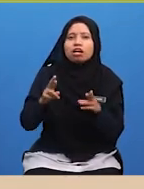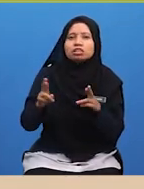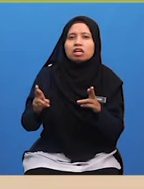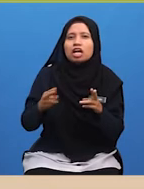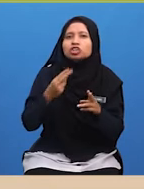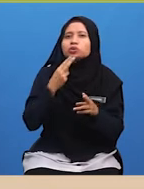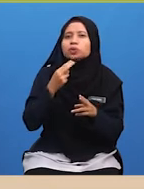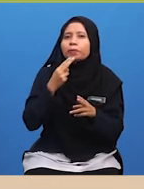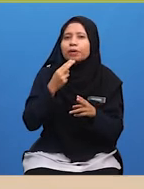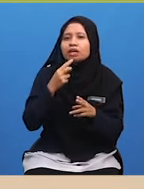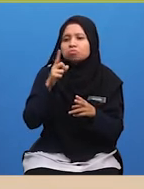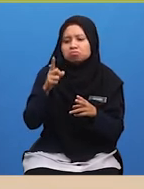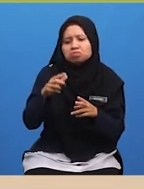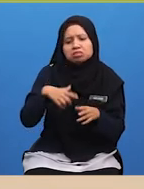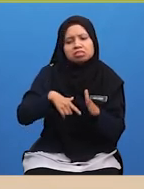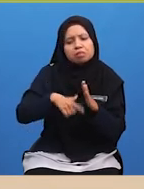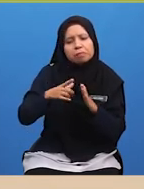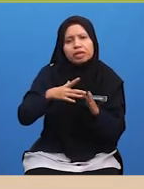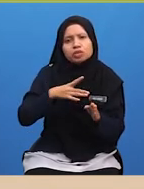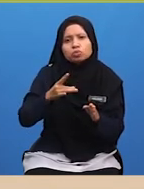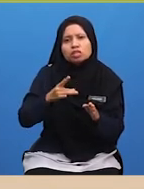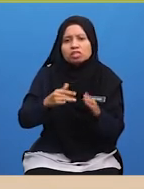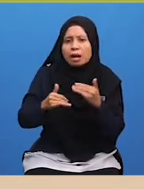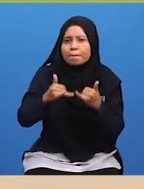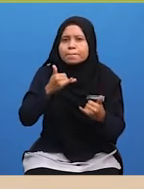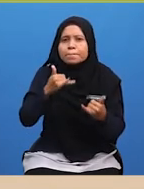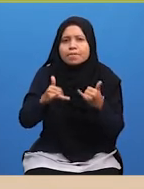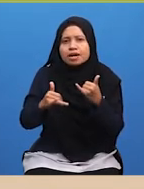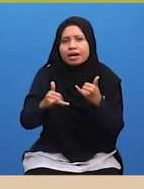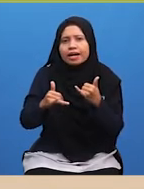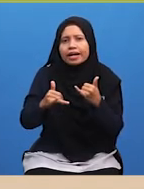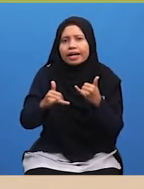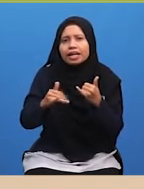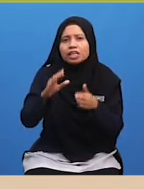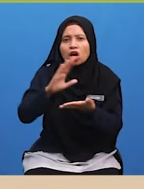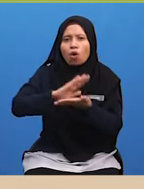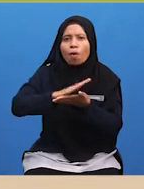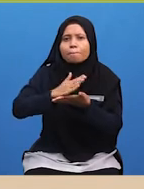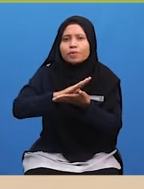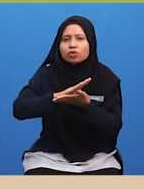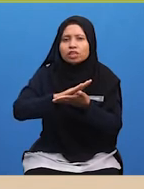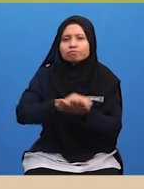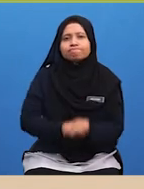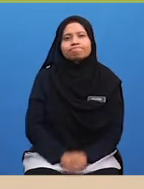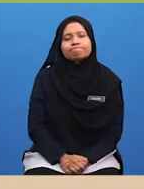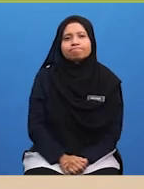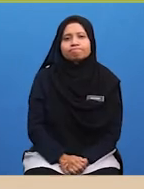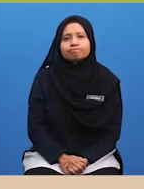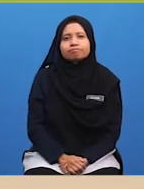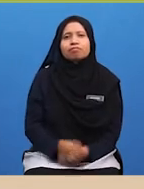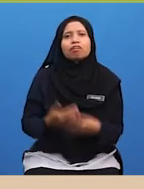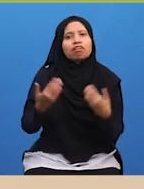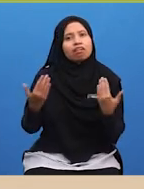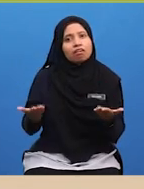si comel. Dia lebih suka bermain dengan komputer tablet itu.